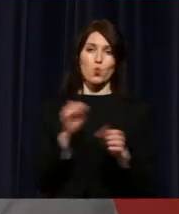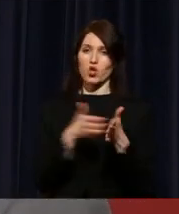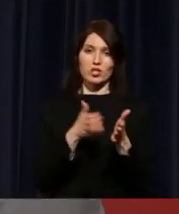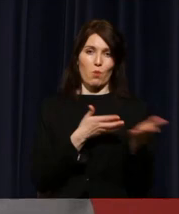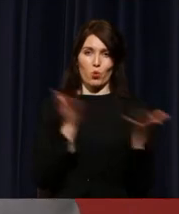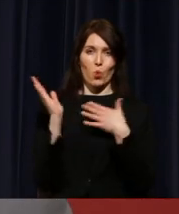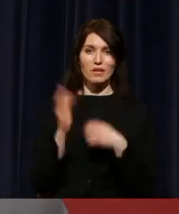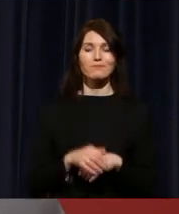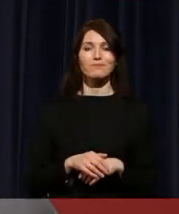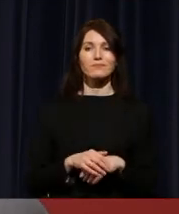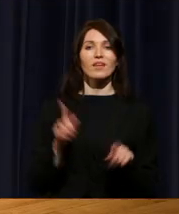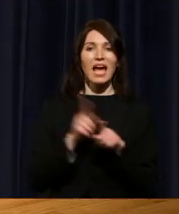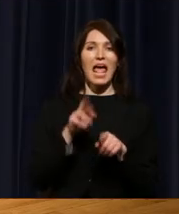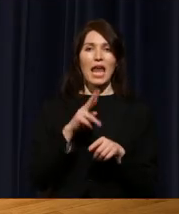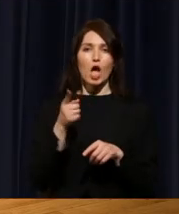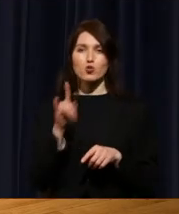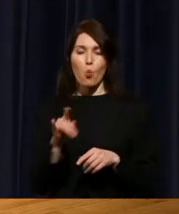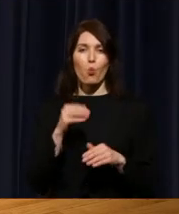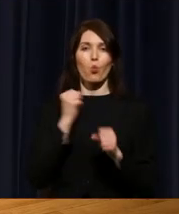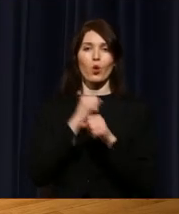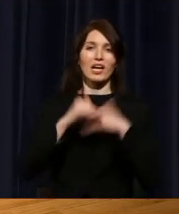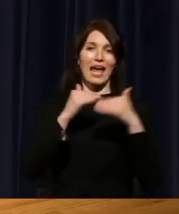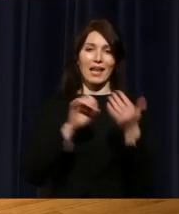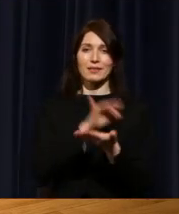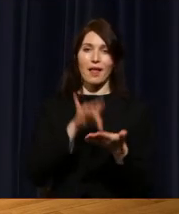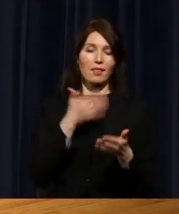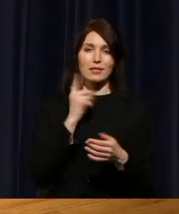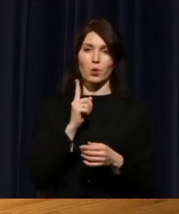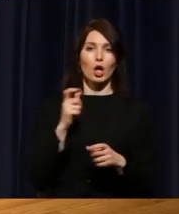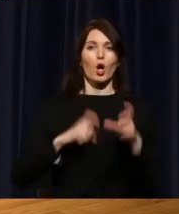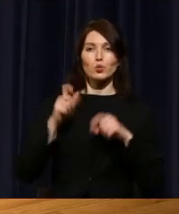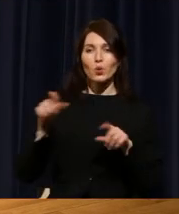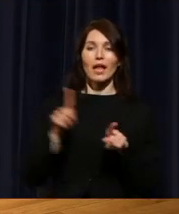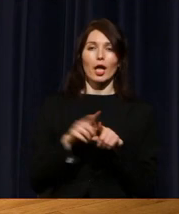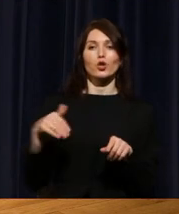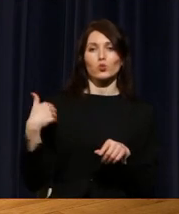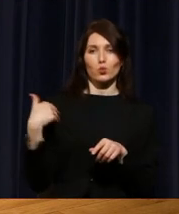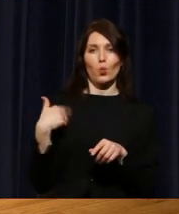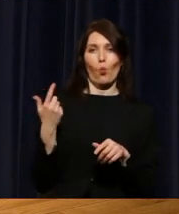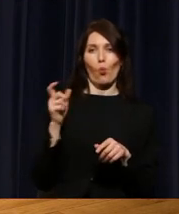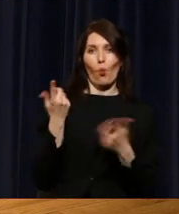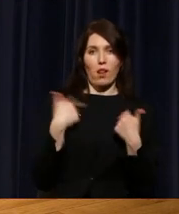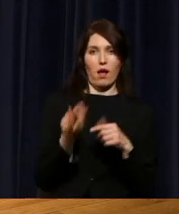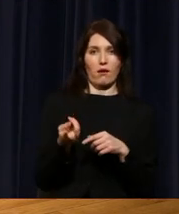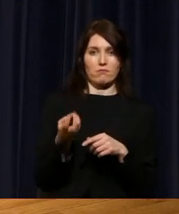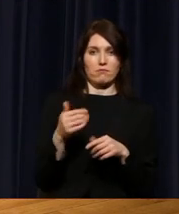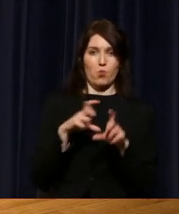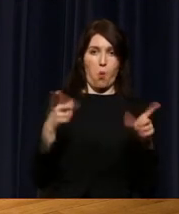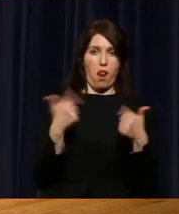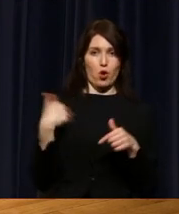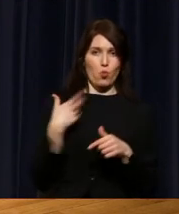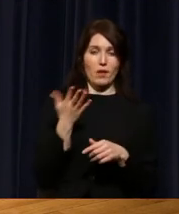izmantojiet. Un arī RSU karjeras centrs, kur var ne tikai studenti, bet arī jau skolas laikā nākt